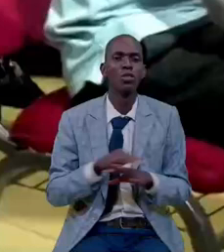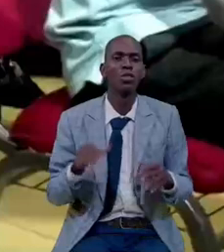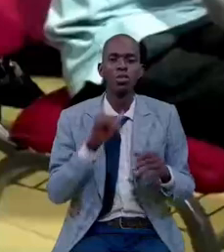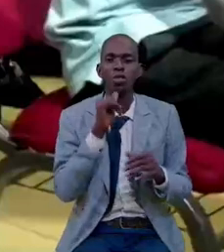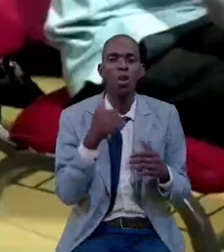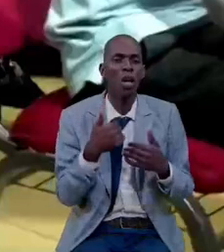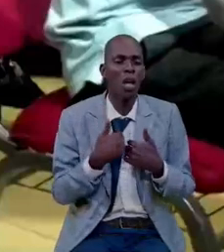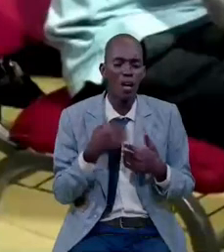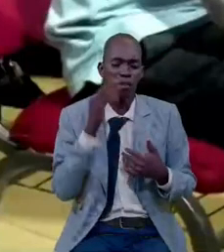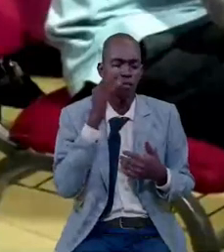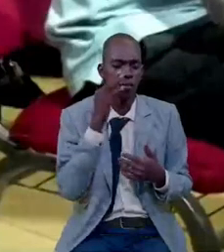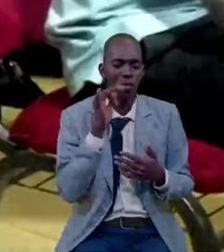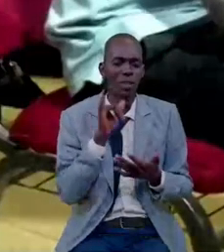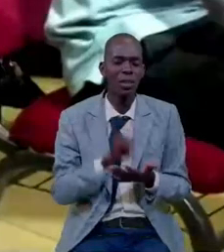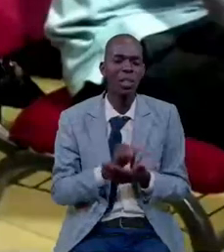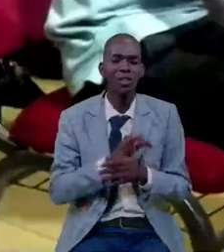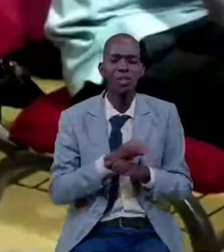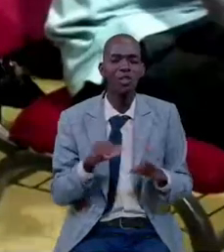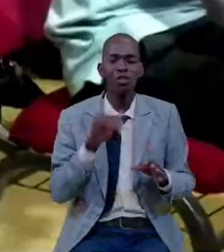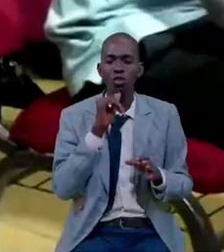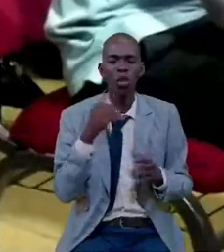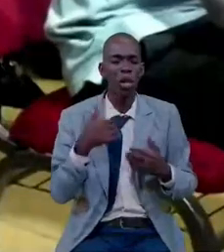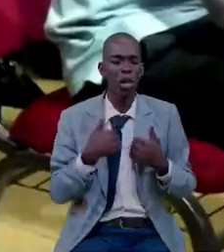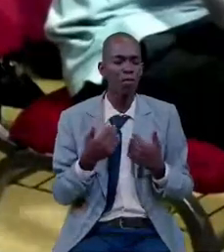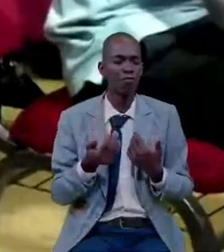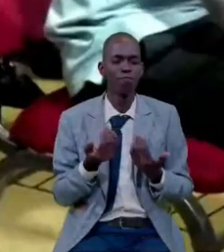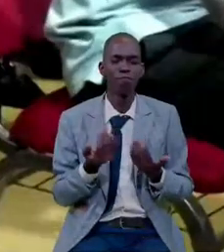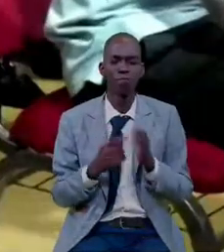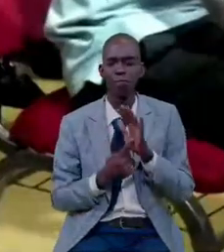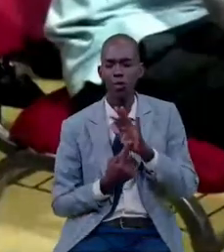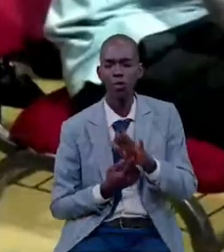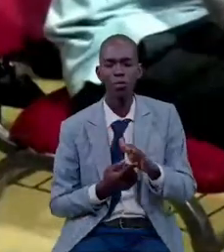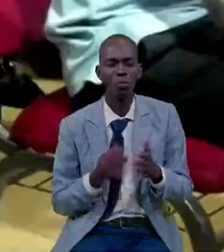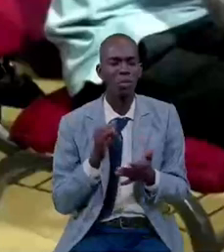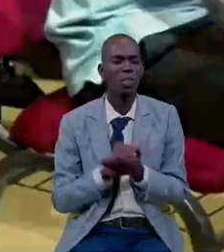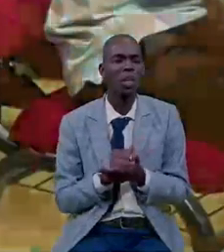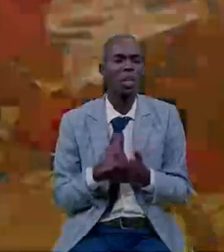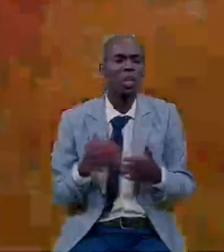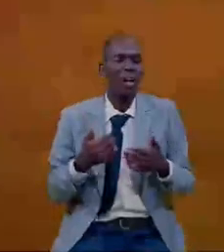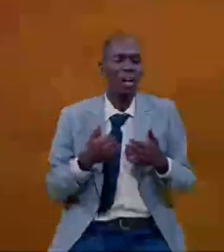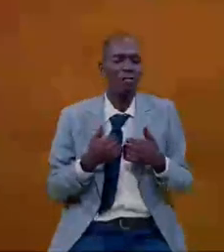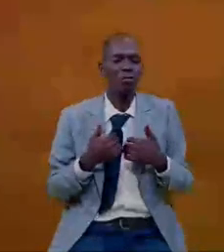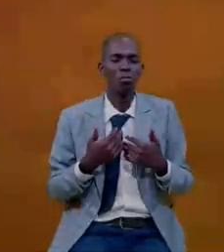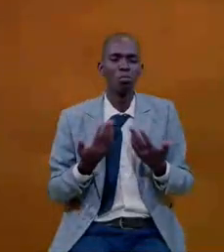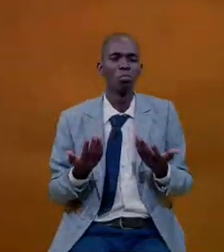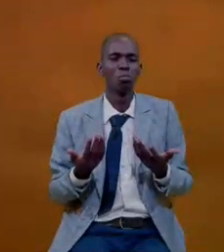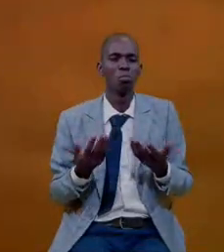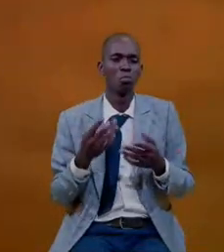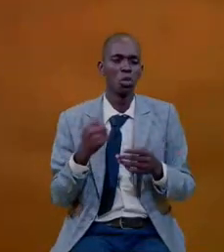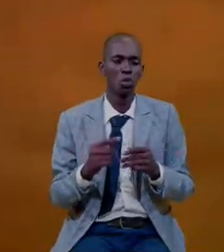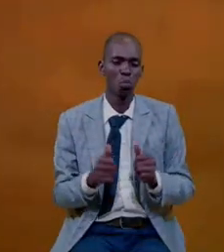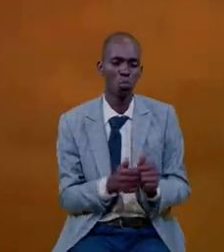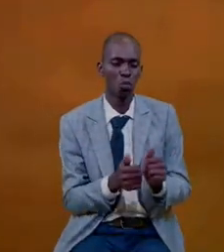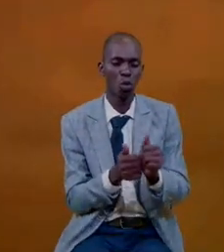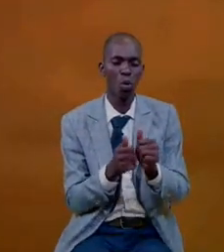fruits, qui n'a pas d'expression, qui n'a pas d'œuvre